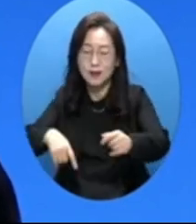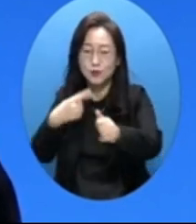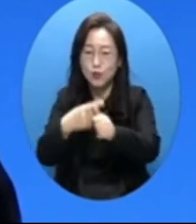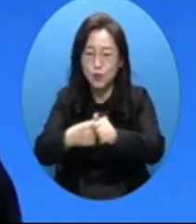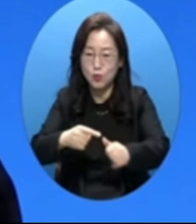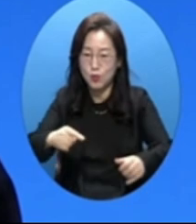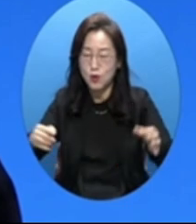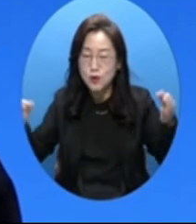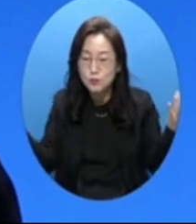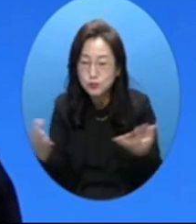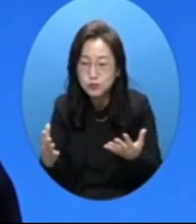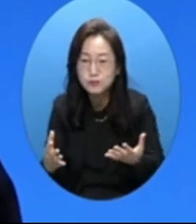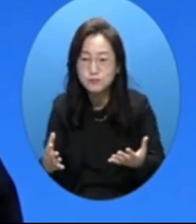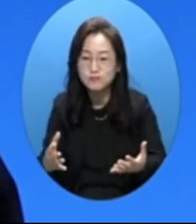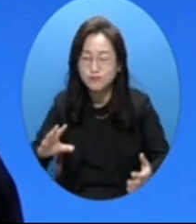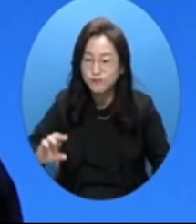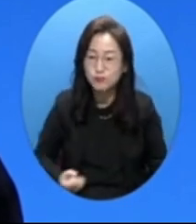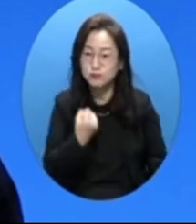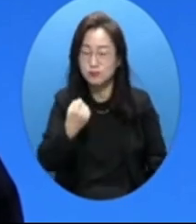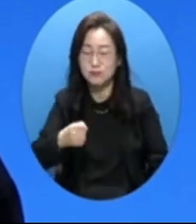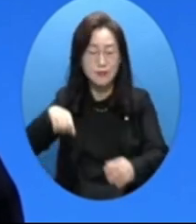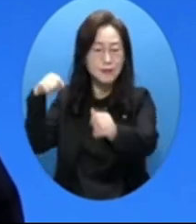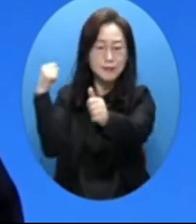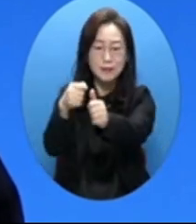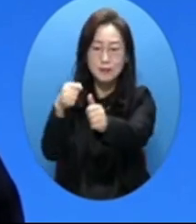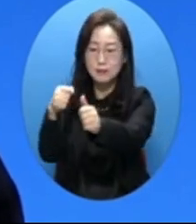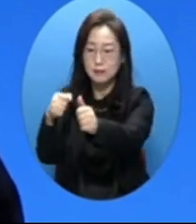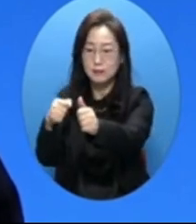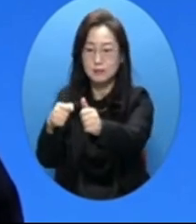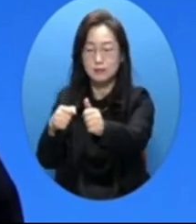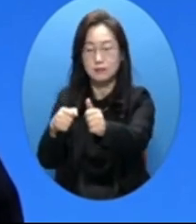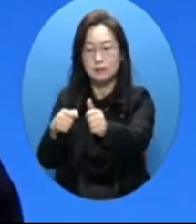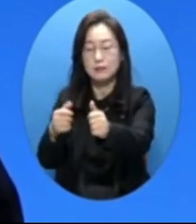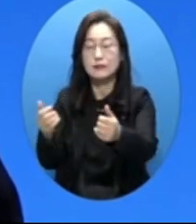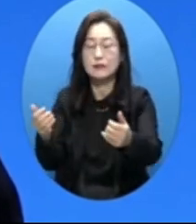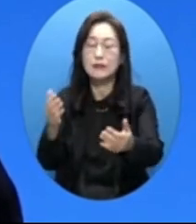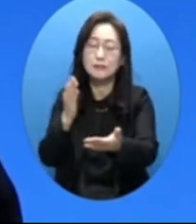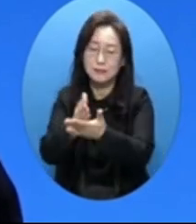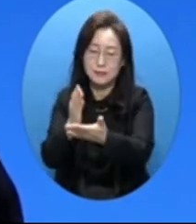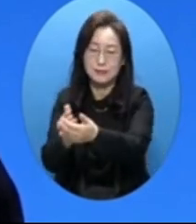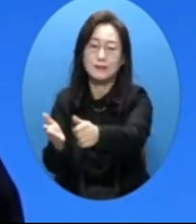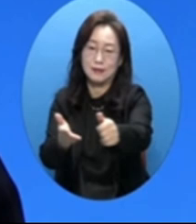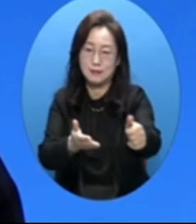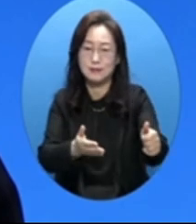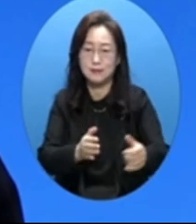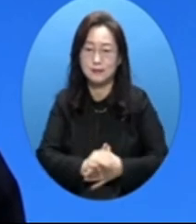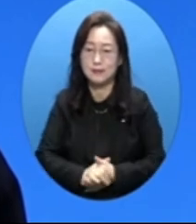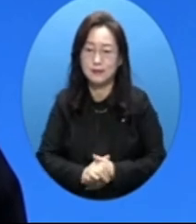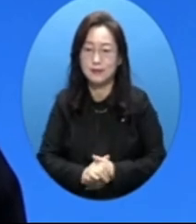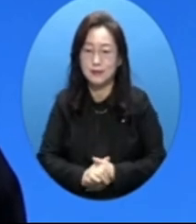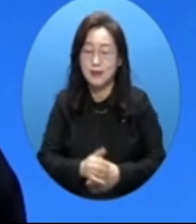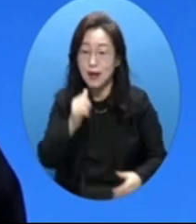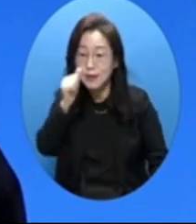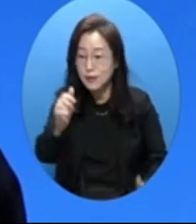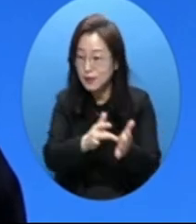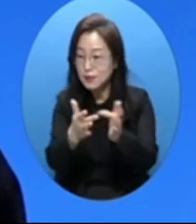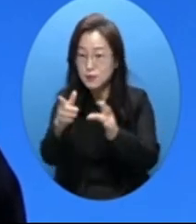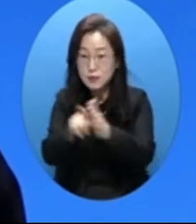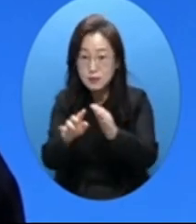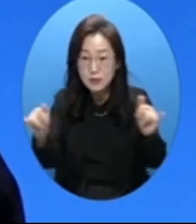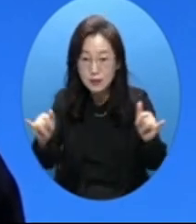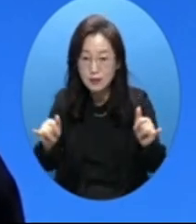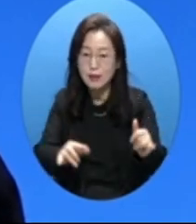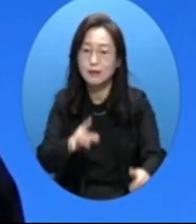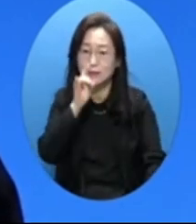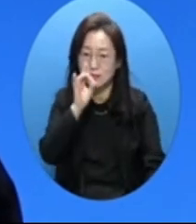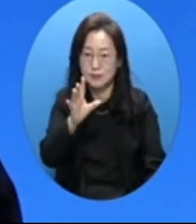욱해 가지고 주목을 휘두르고 하는 일이 없게 되기를 바랍니다 절대로 예수 믿는 사람이 그렇게 하면 안 됩니다